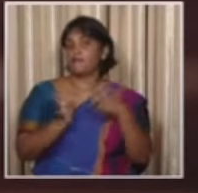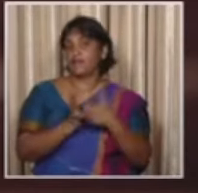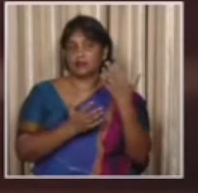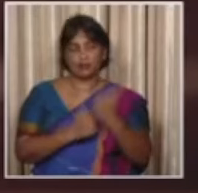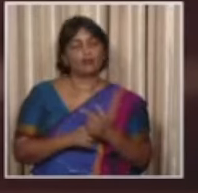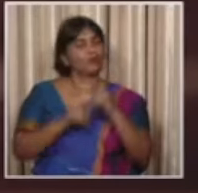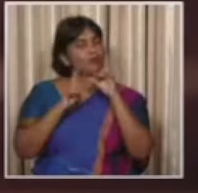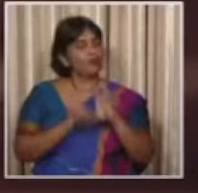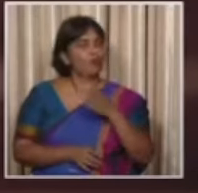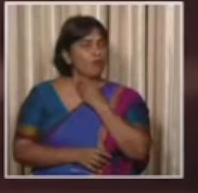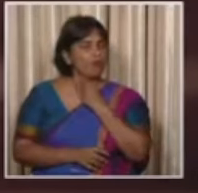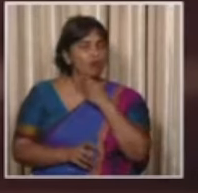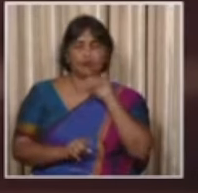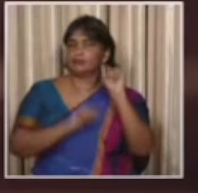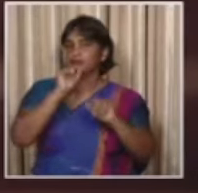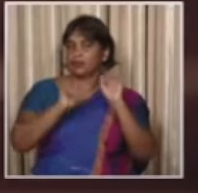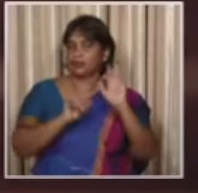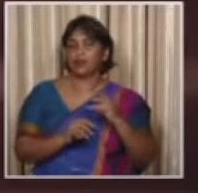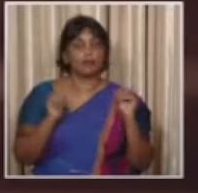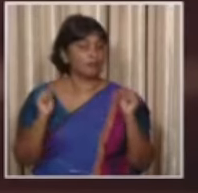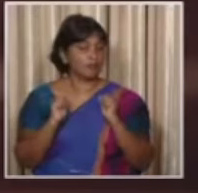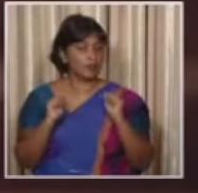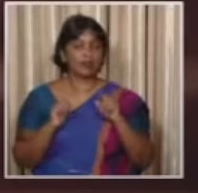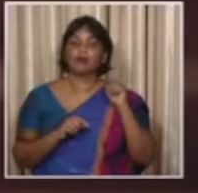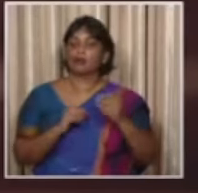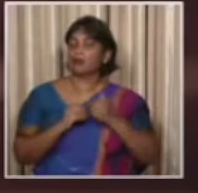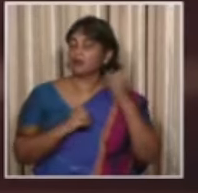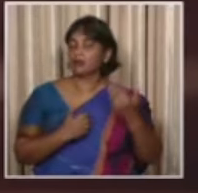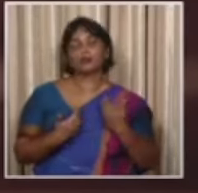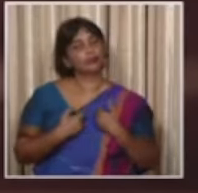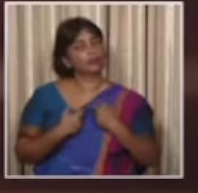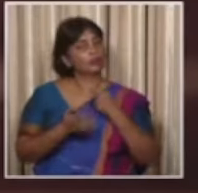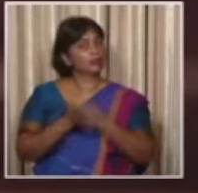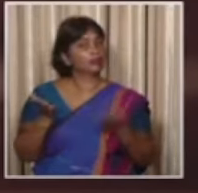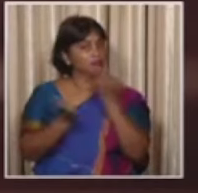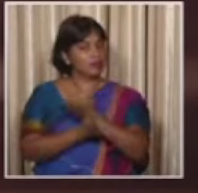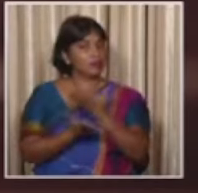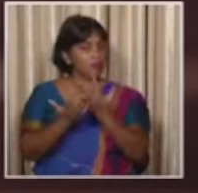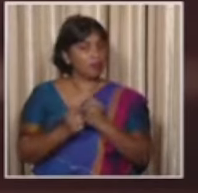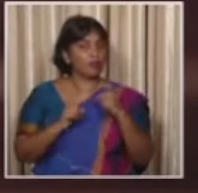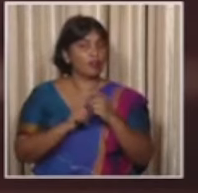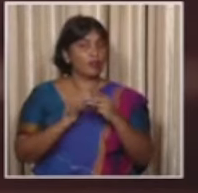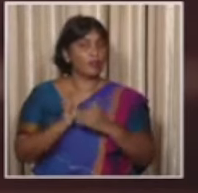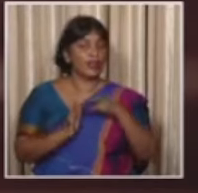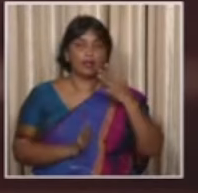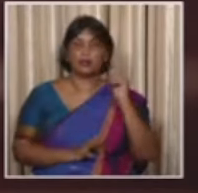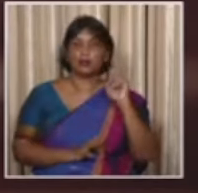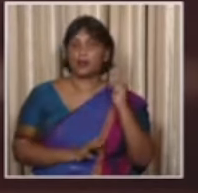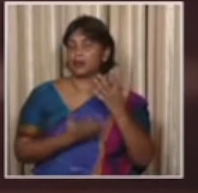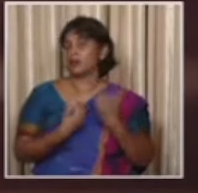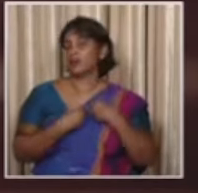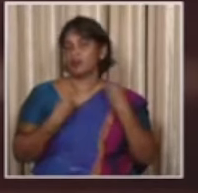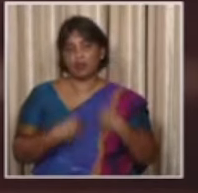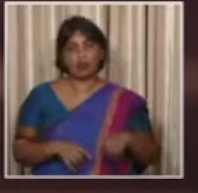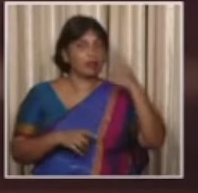කියලා. ඒ වගේ බොරු කටකතා පැතිරුවා. ඒක හරි භයානකයි. ඒකෙන් උනේ අපිට ඒ ගිවිසුමෙන් ලැබෙන්න තිබුණ ඩොලර් මිලියන 450ක් නැති වෙන එක.